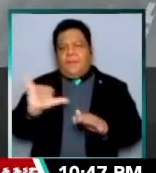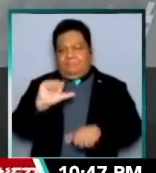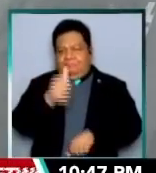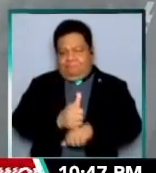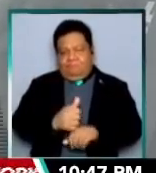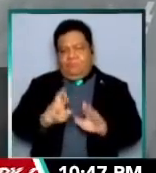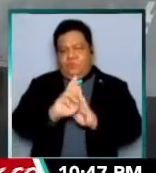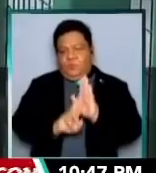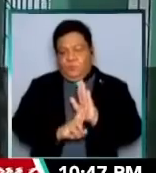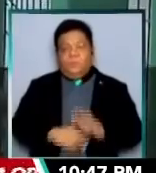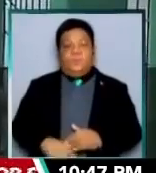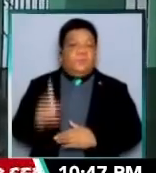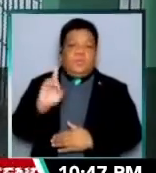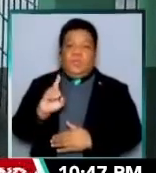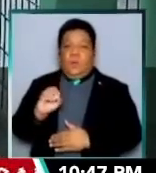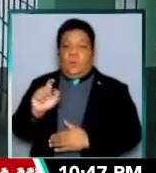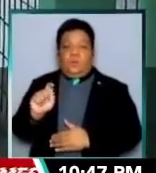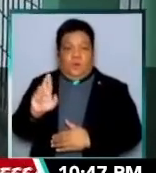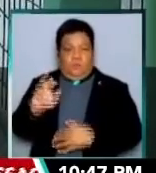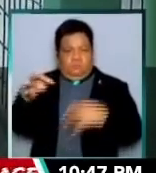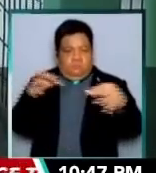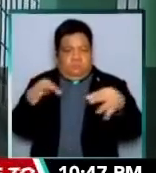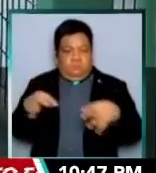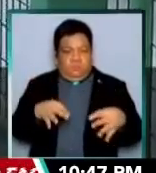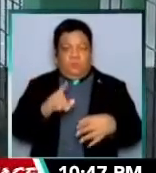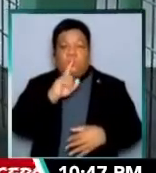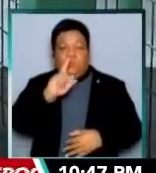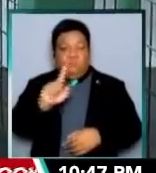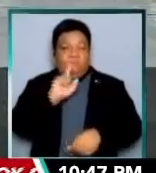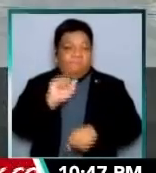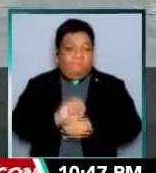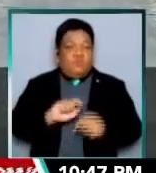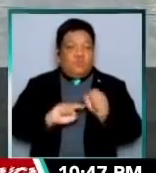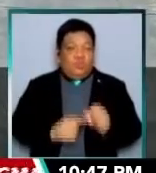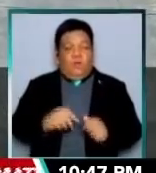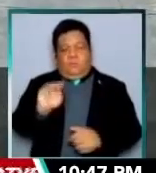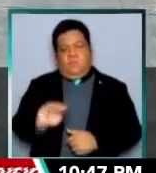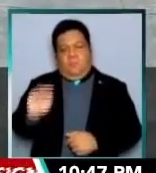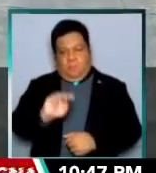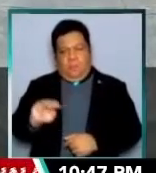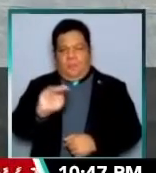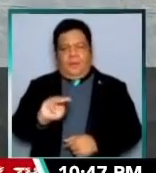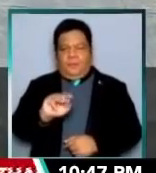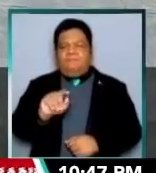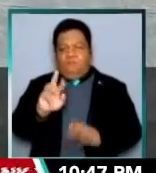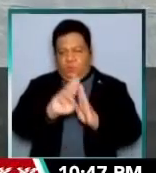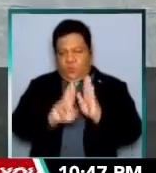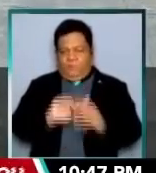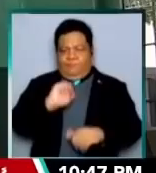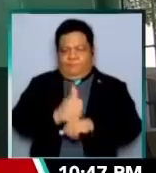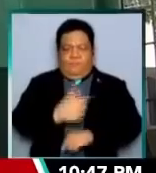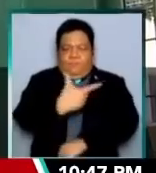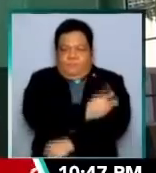Paliwanag ng Department of Transportation, sa Lunes pa talaga ang full implementation ng No Vaccine, No Ride Policy sa public